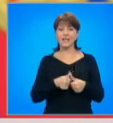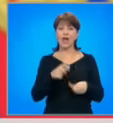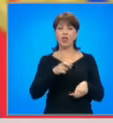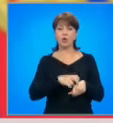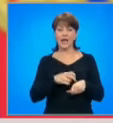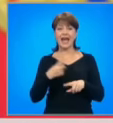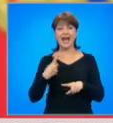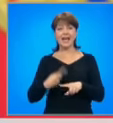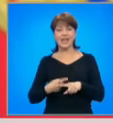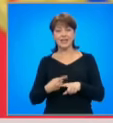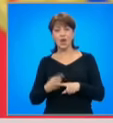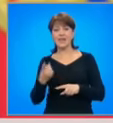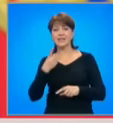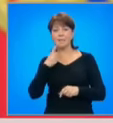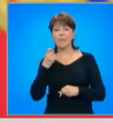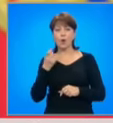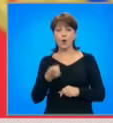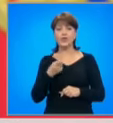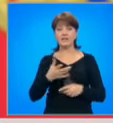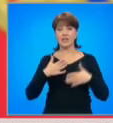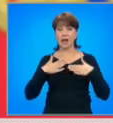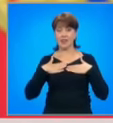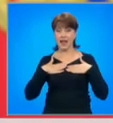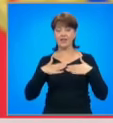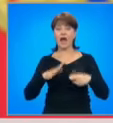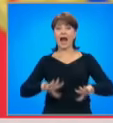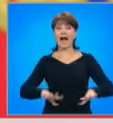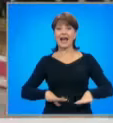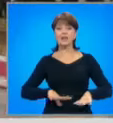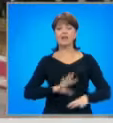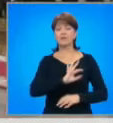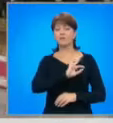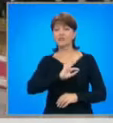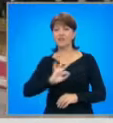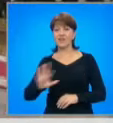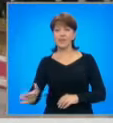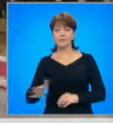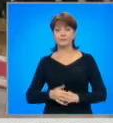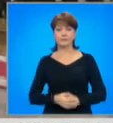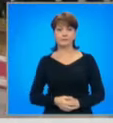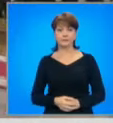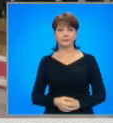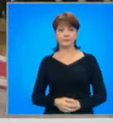Донецк, Херсон и Запорожие, стават наши граждани. Завинаги.